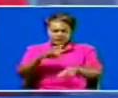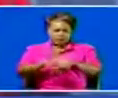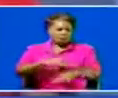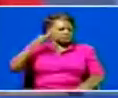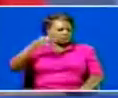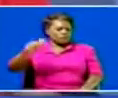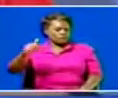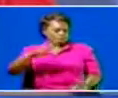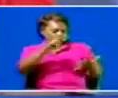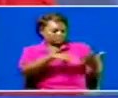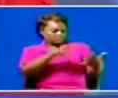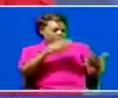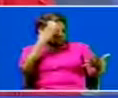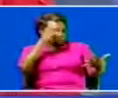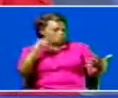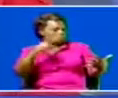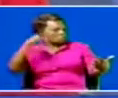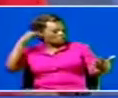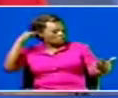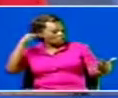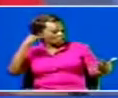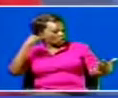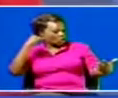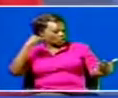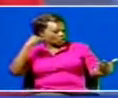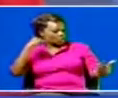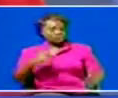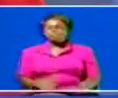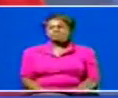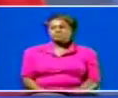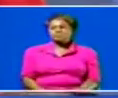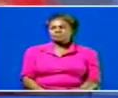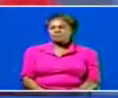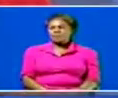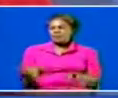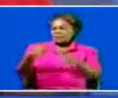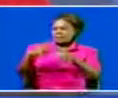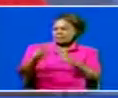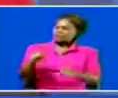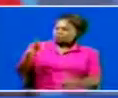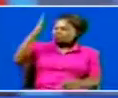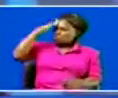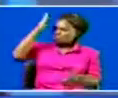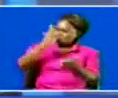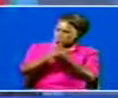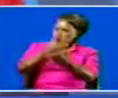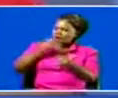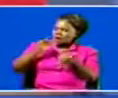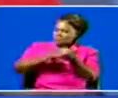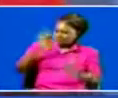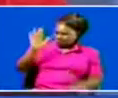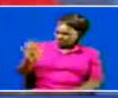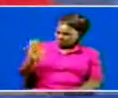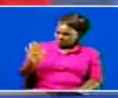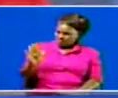ya mwenzake, ataka kujua alompigia nani na akaisimamisha wapi. Lakini kama wajua yule ni mumeo,